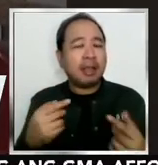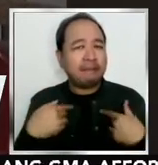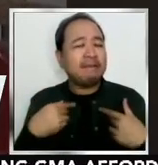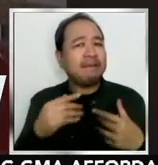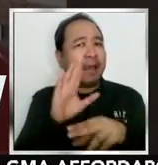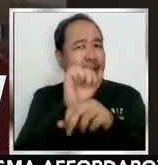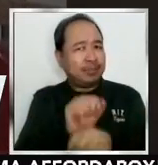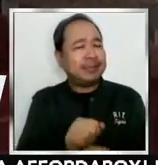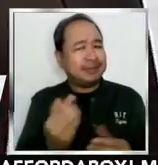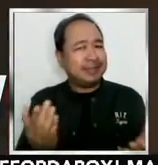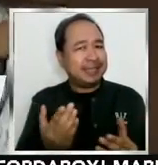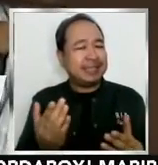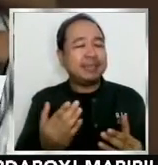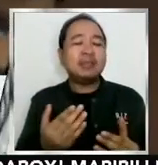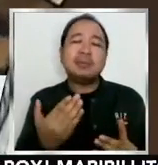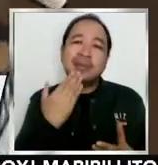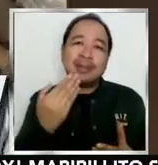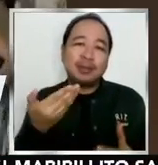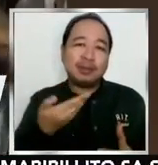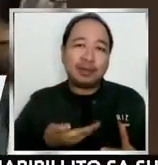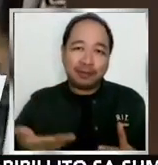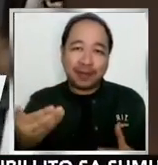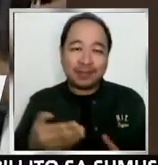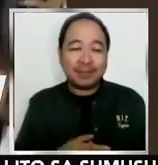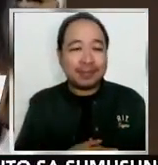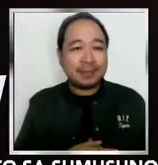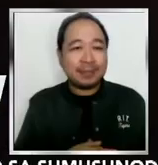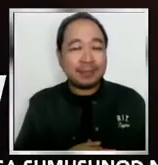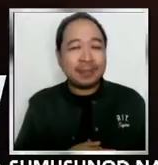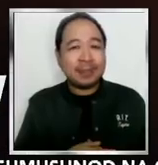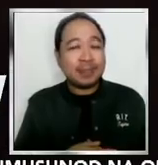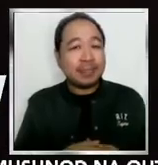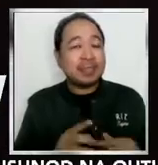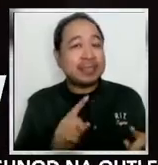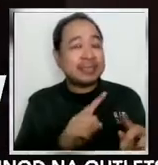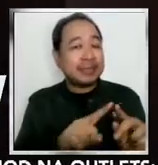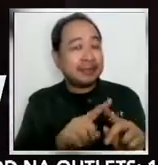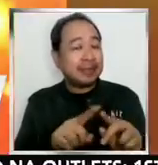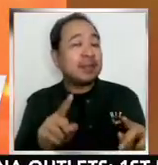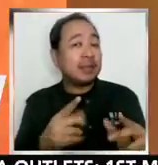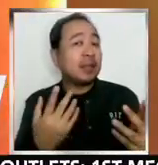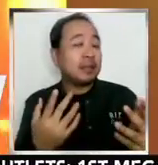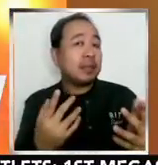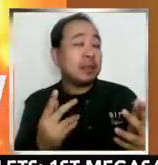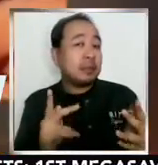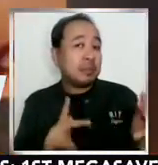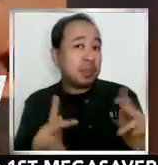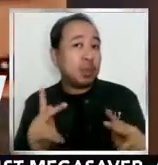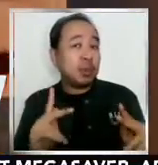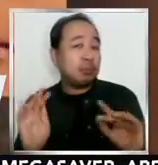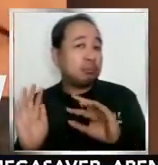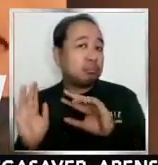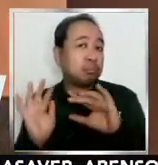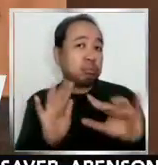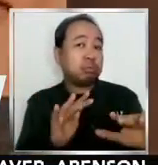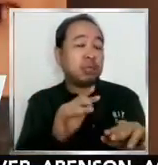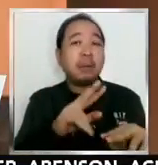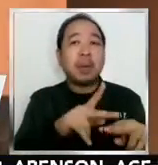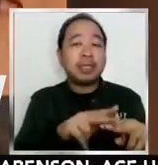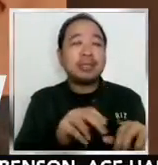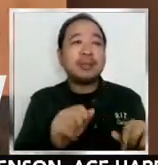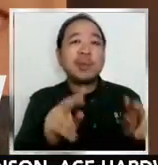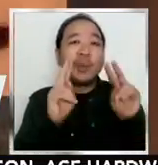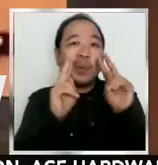sa for having me here. Ang ilang mga kapuso, dumayo pa sa Pangasinan upang masilayan ang kanilang idolo. Nag-accommodate po kami